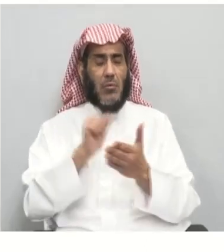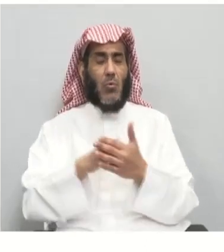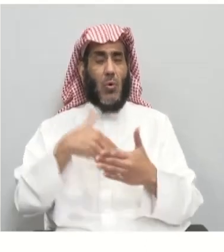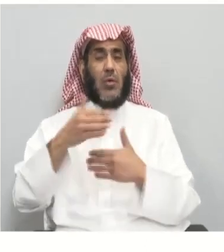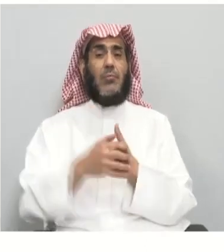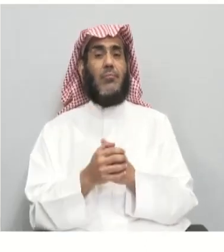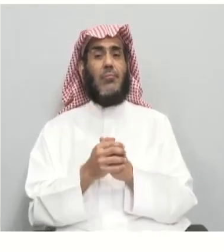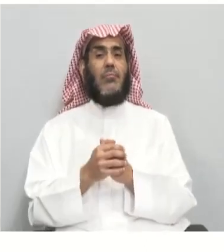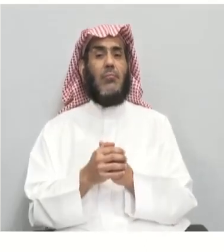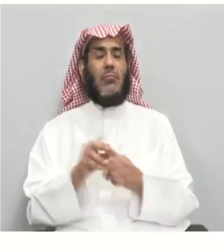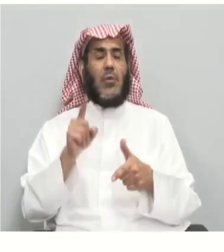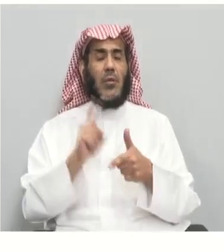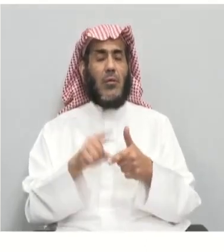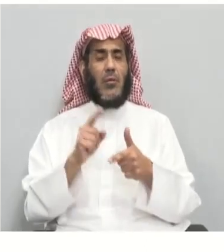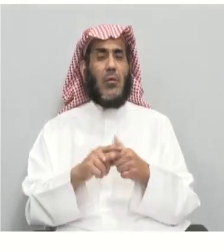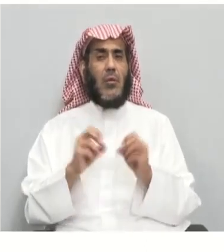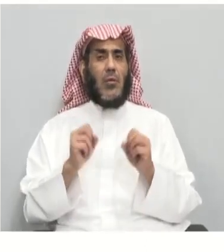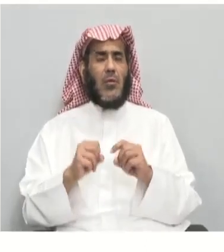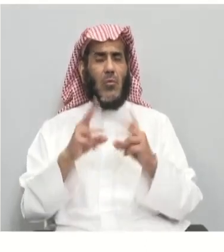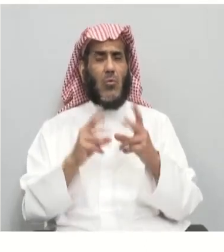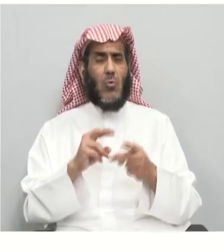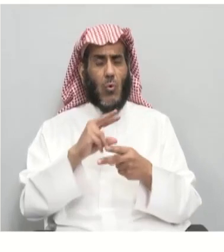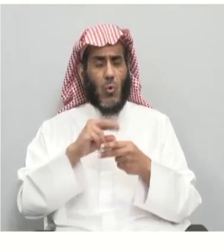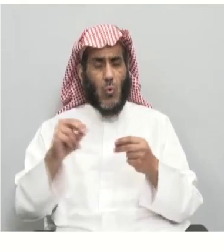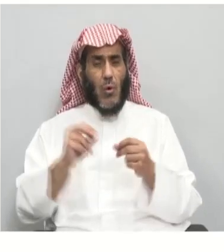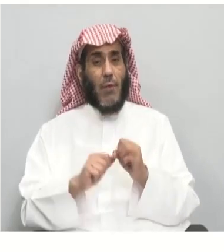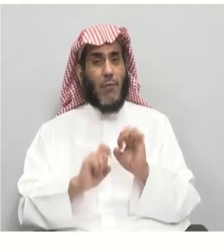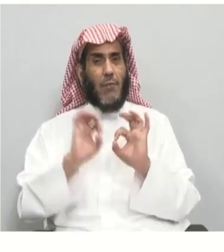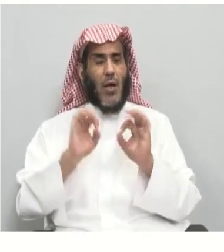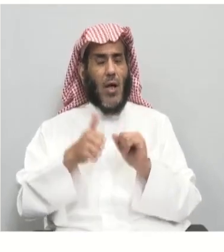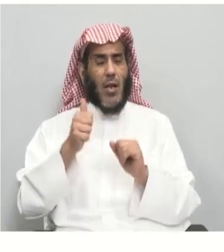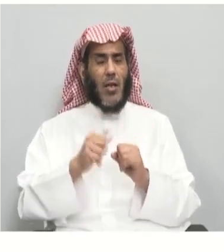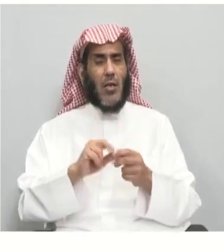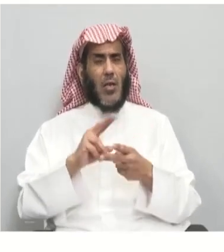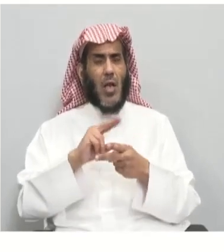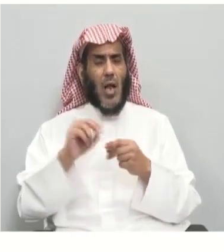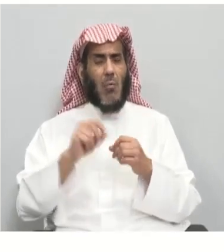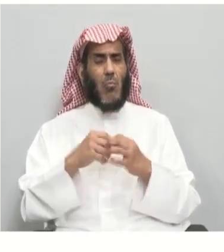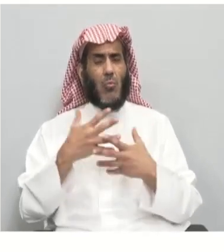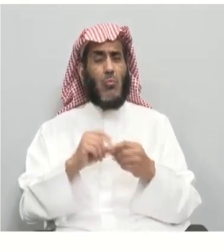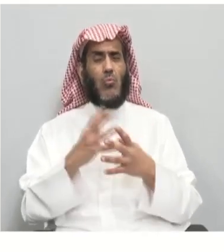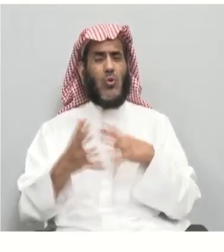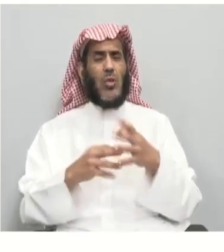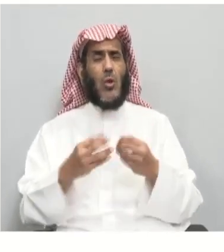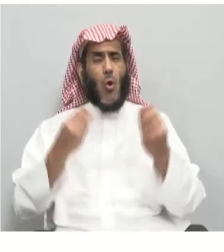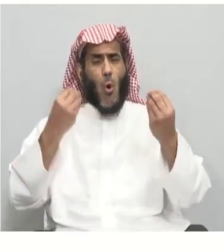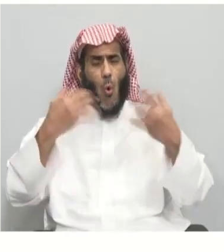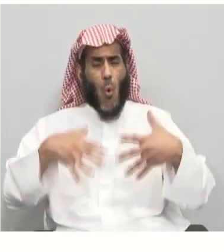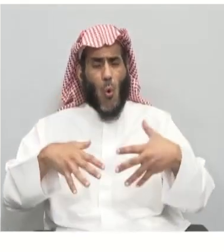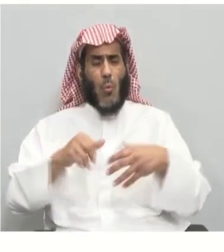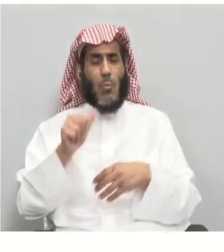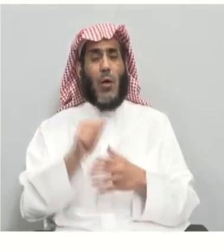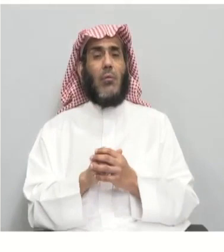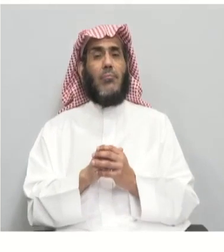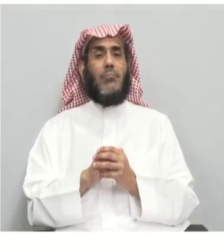وخارجها ايضا اقترحنا حلول فعاله لمعالجه مشكله الاسراف في